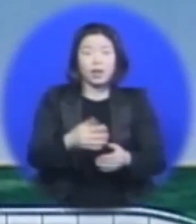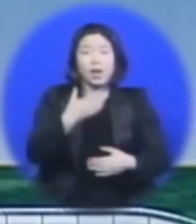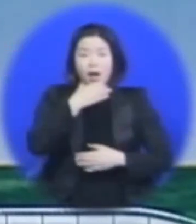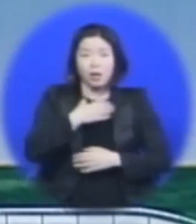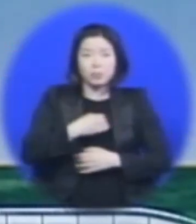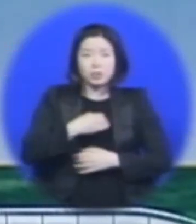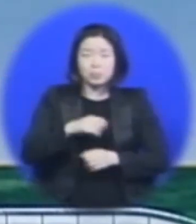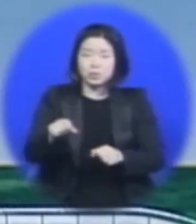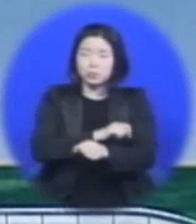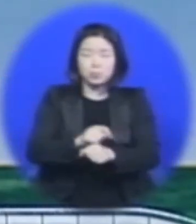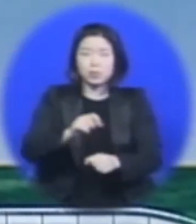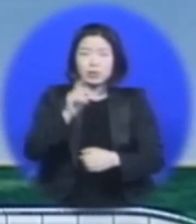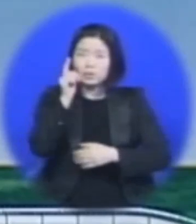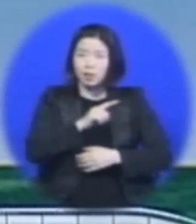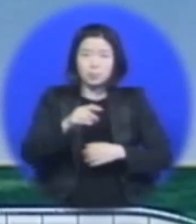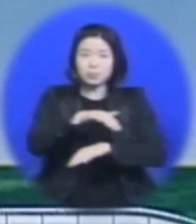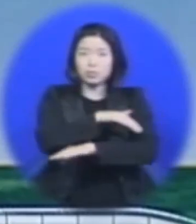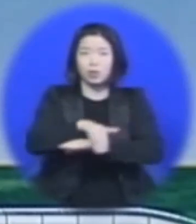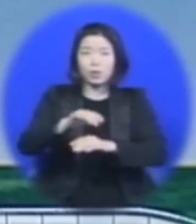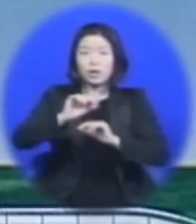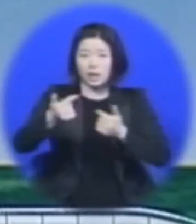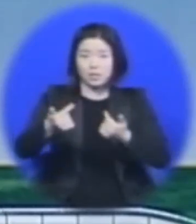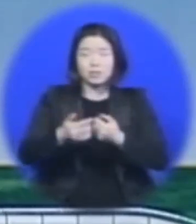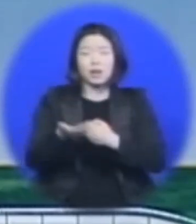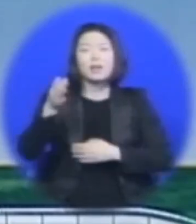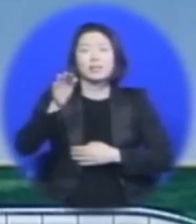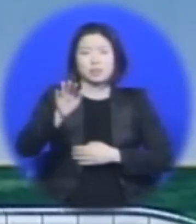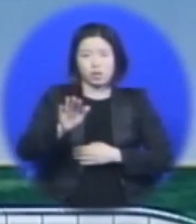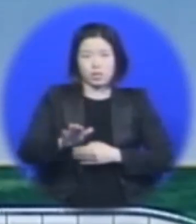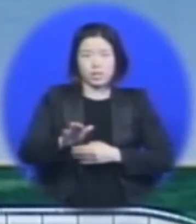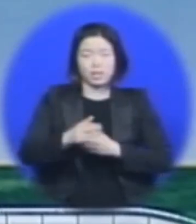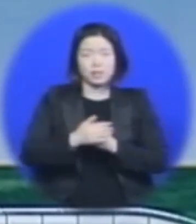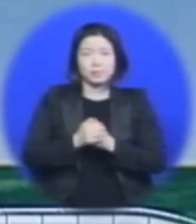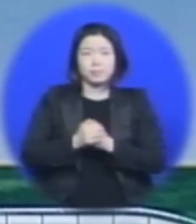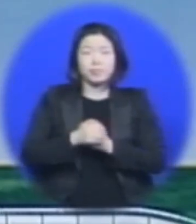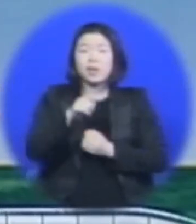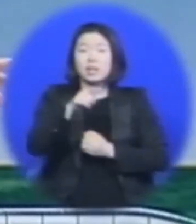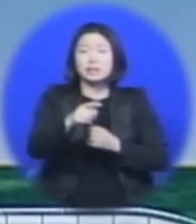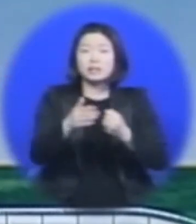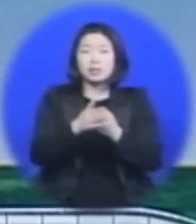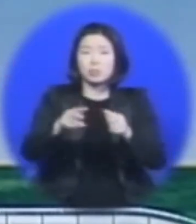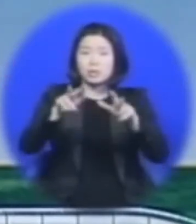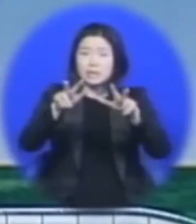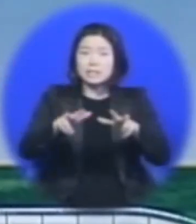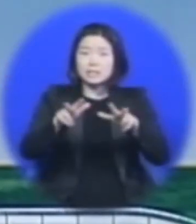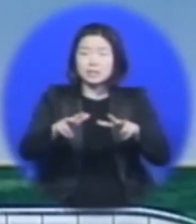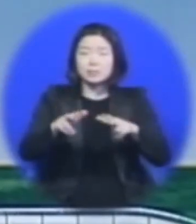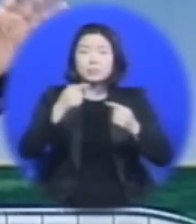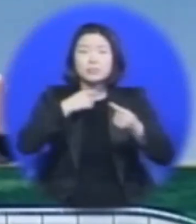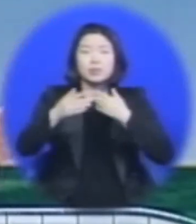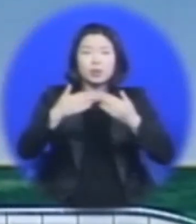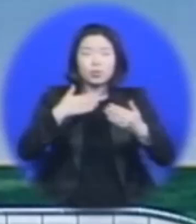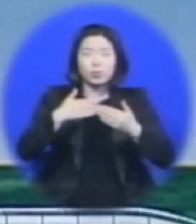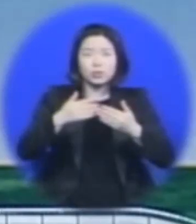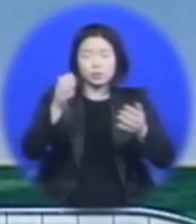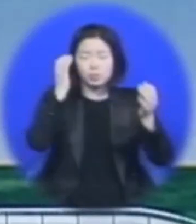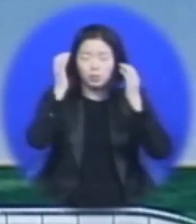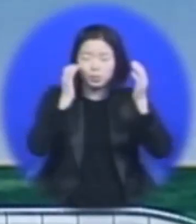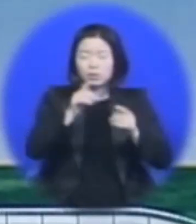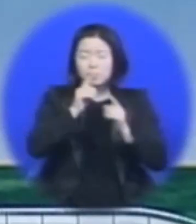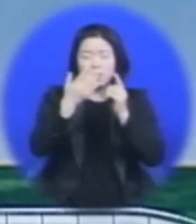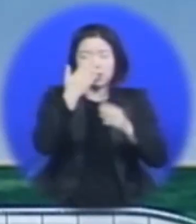특별히 나쁜 계획가 아닙니다 그러나 그것 때문에 지금 겪고 있는 고통이 말할